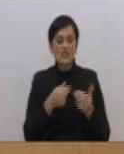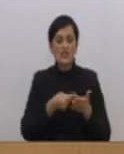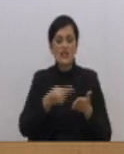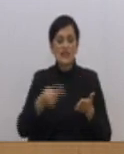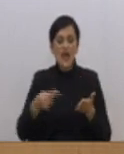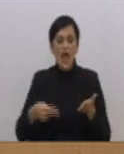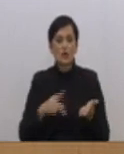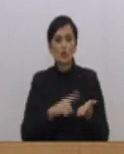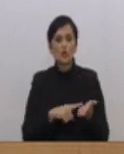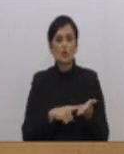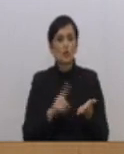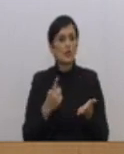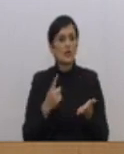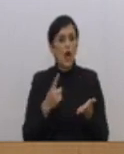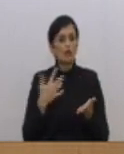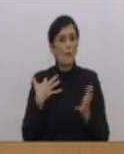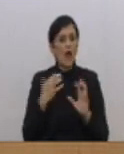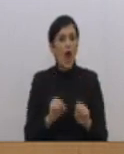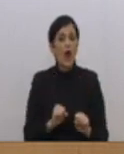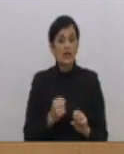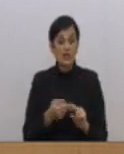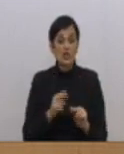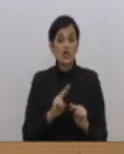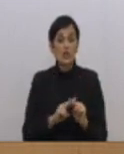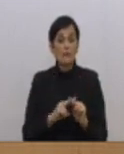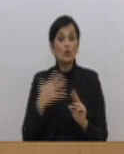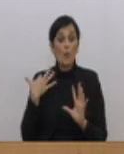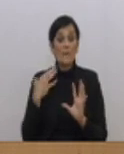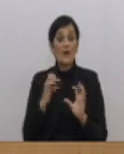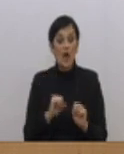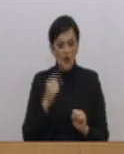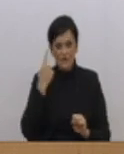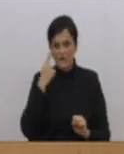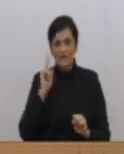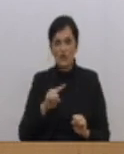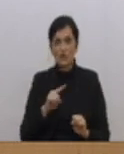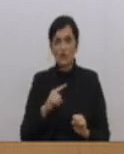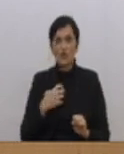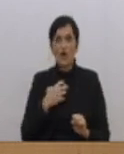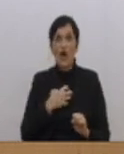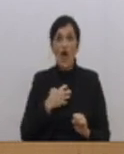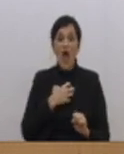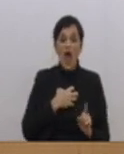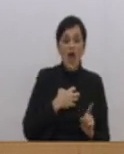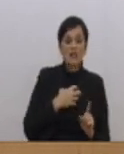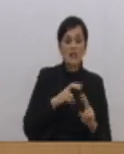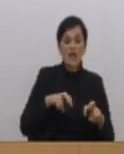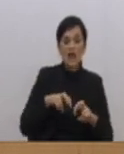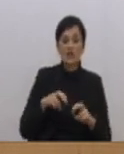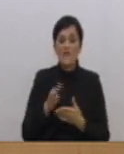რატომ დაუჭირეთ მხარი? Იმიტომ დაუჭირეთ მხარი, რომ ვიცოდით არსებითის გარჩევა არა